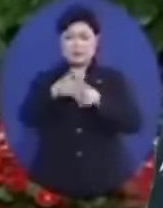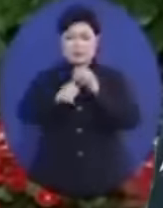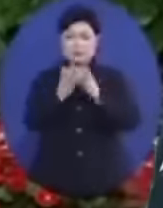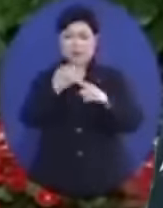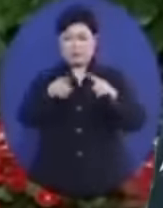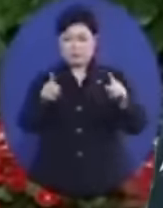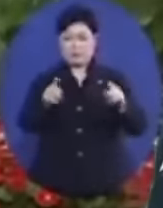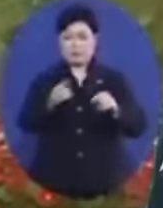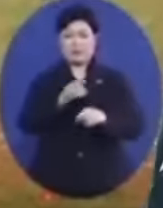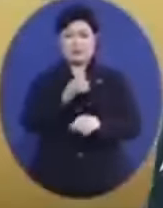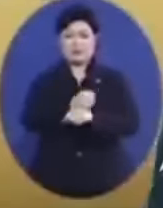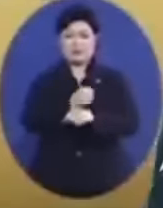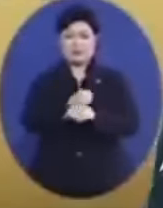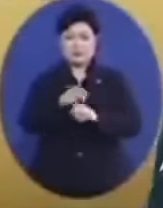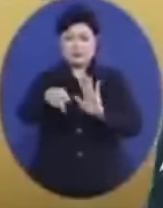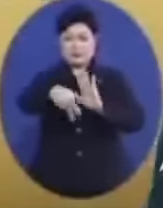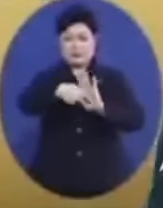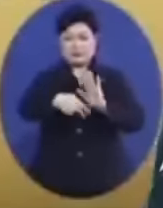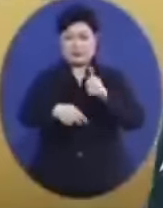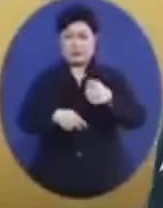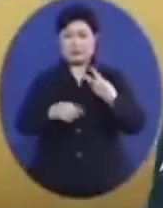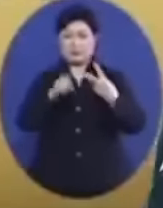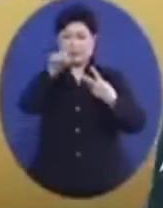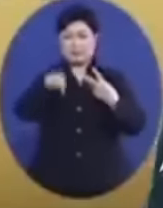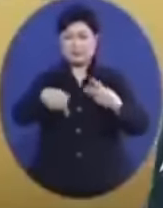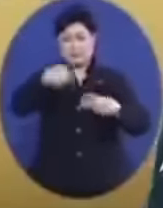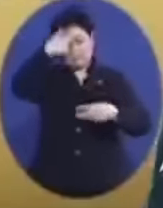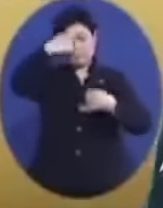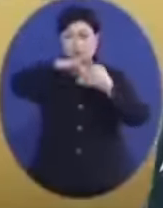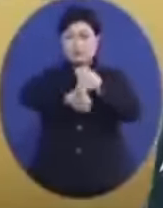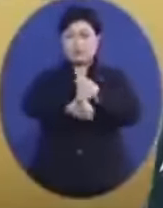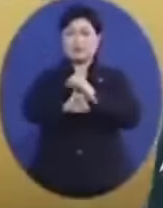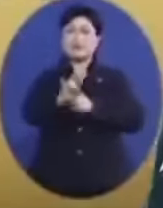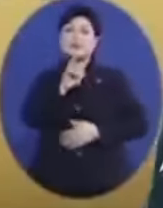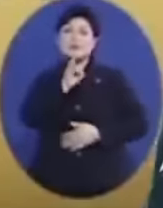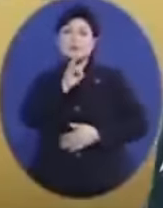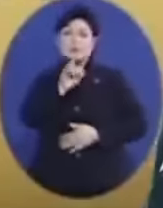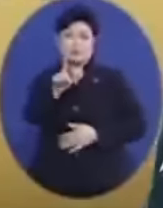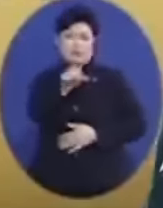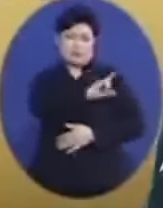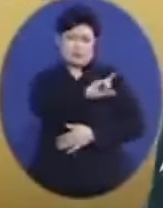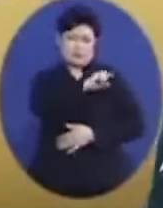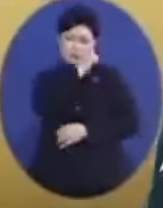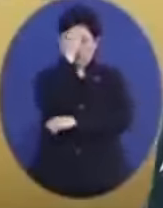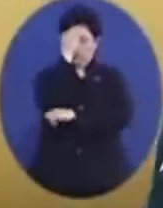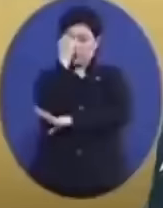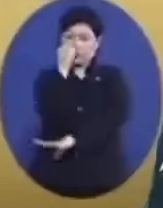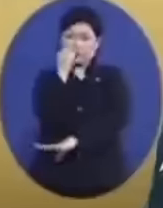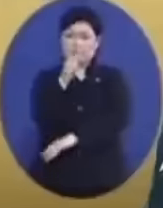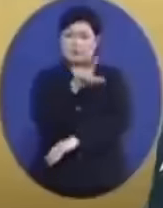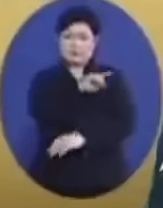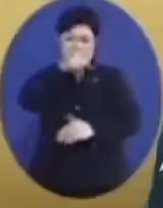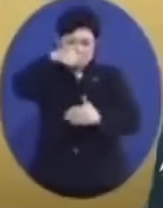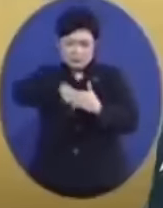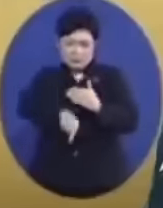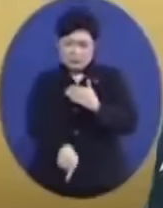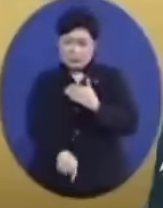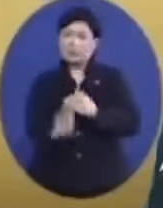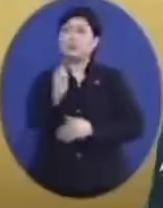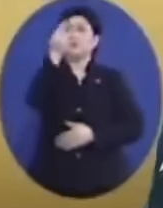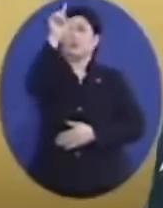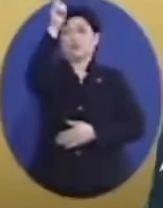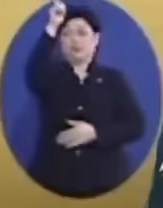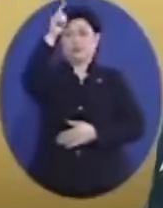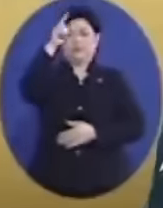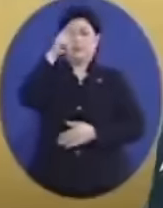취는 이사야 53장을 구약 성서 예언의 가장 중심 부요 가장 깊고 가장 높은